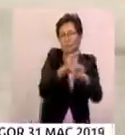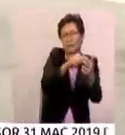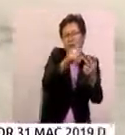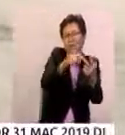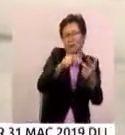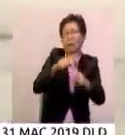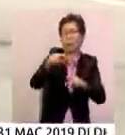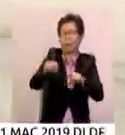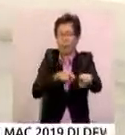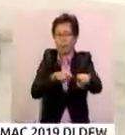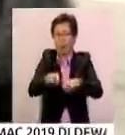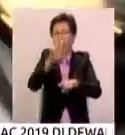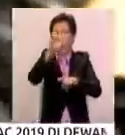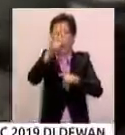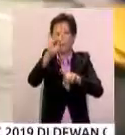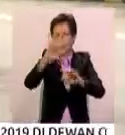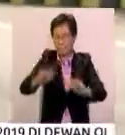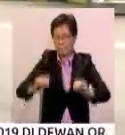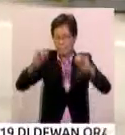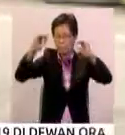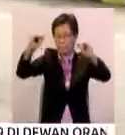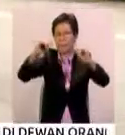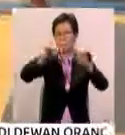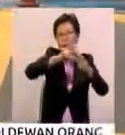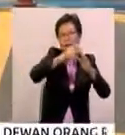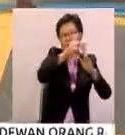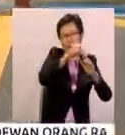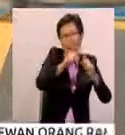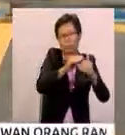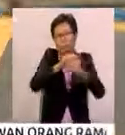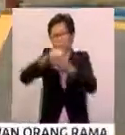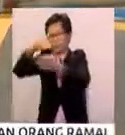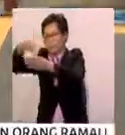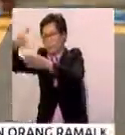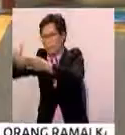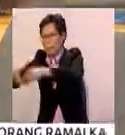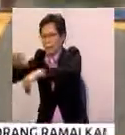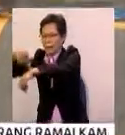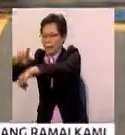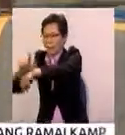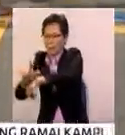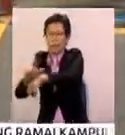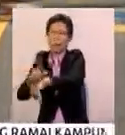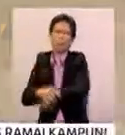Perlumbaan melibatkan 8 peringkat dijadual bermula dari Kuala Lumpur dan tamat di Langkawi. Kawi.